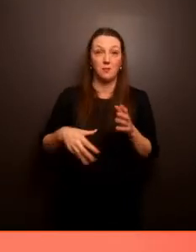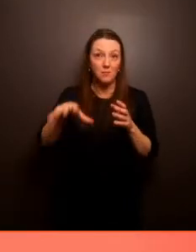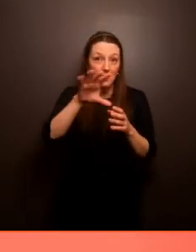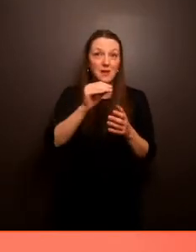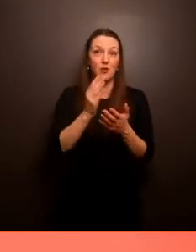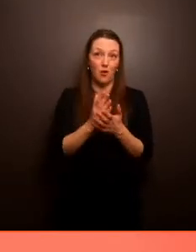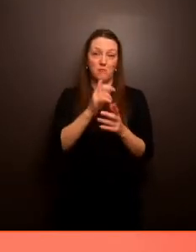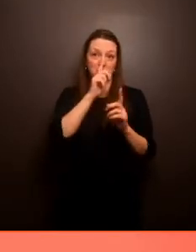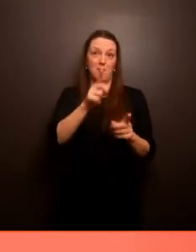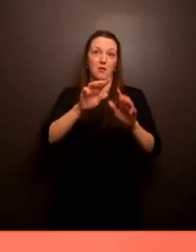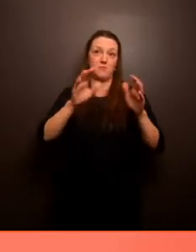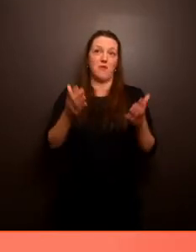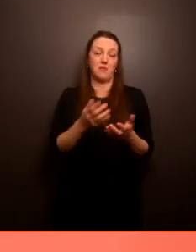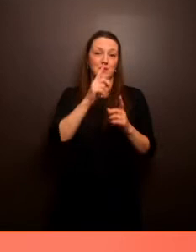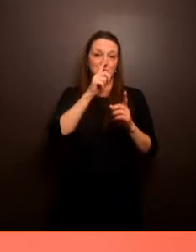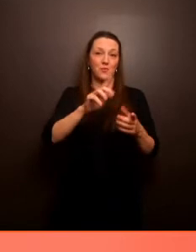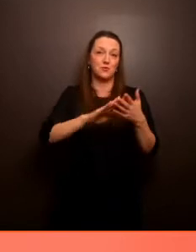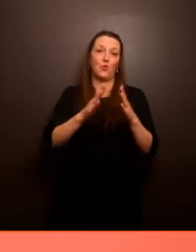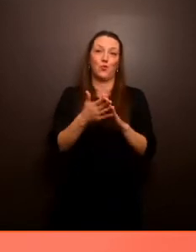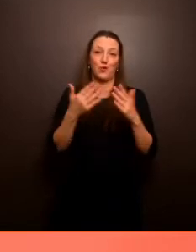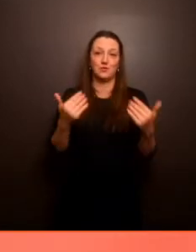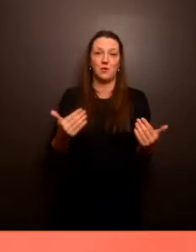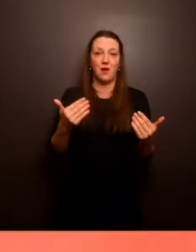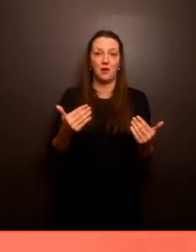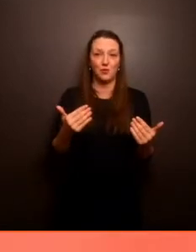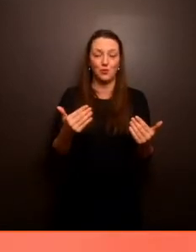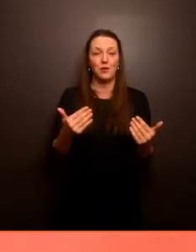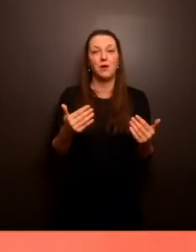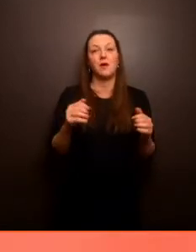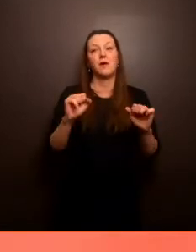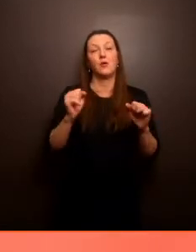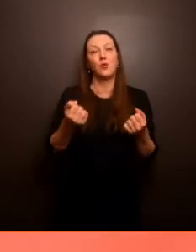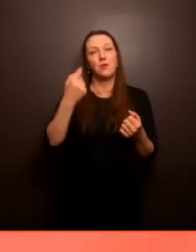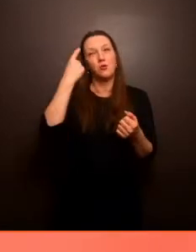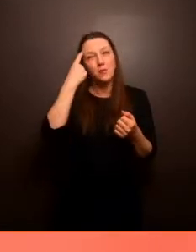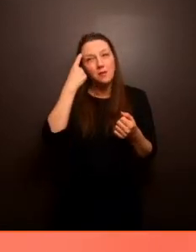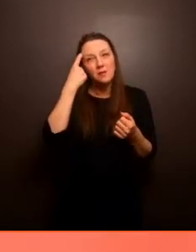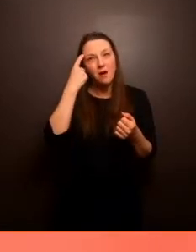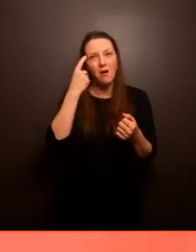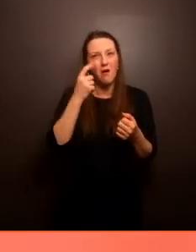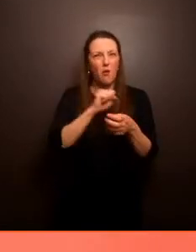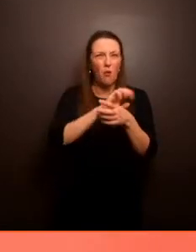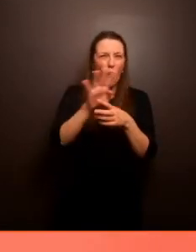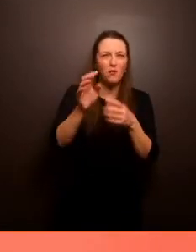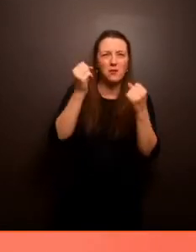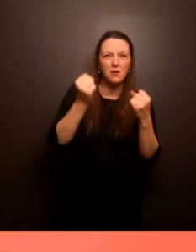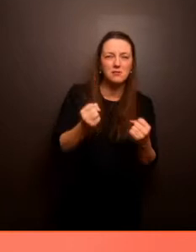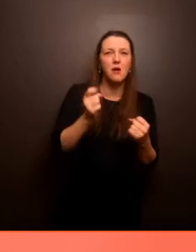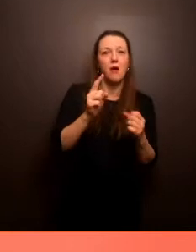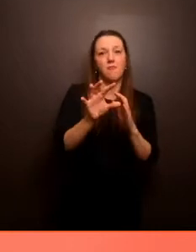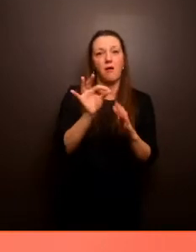kohal kõigega, mis meil on kogu oma eluga. Et kui mõtta midagi positiivset, siis see on kindlasti see üks asi.